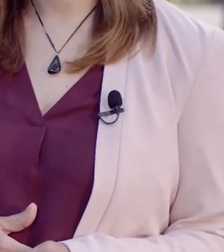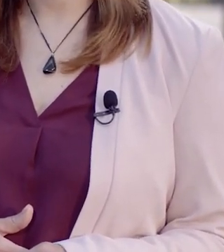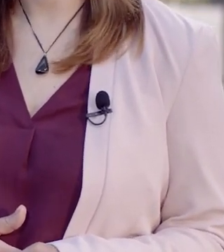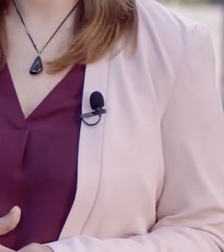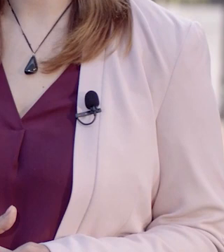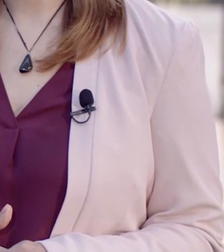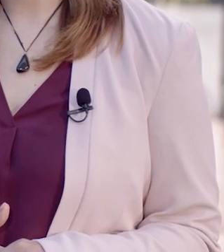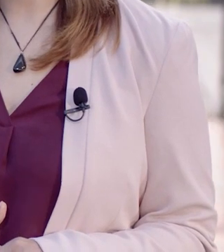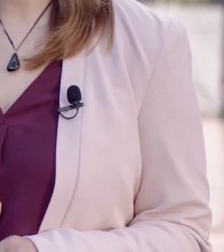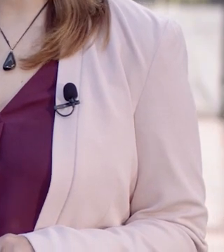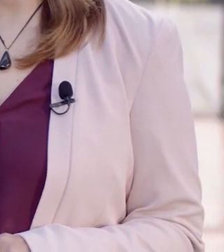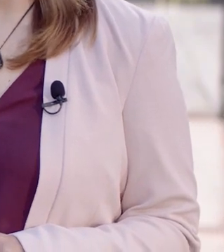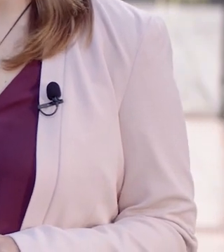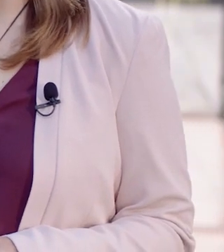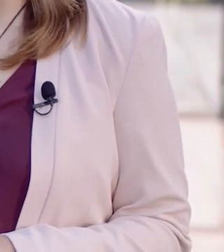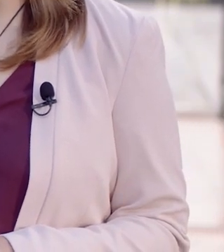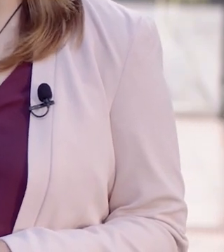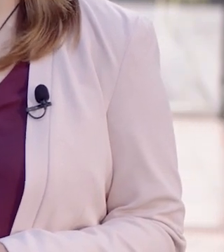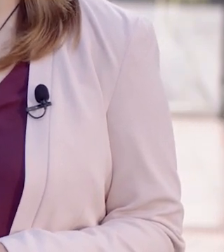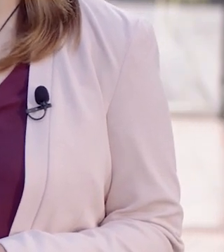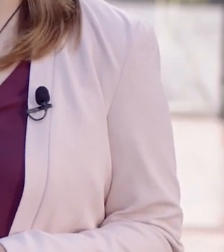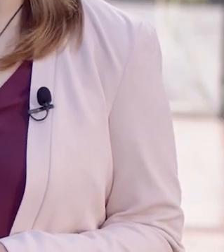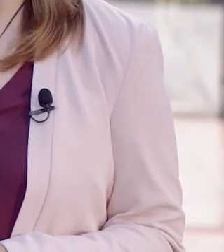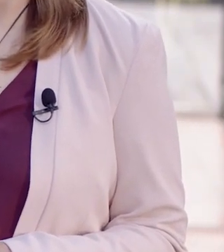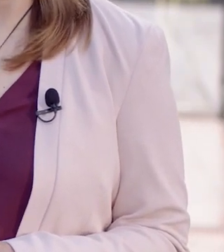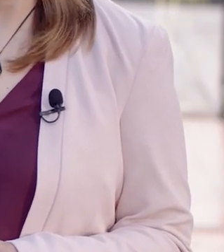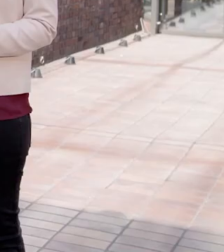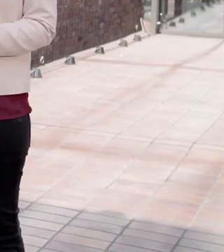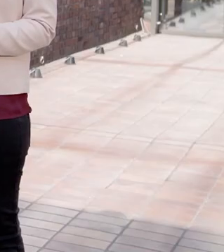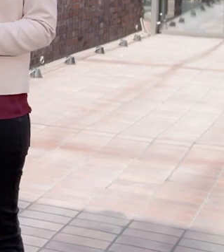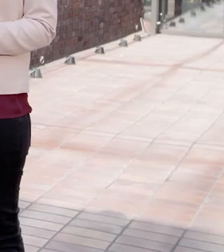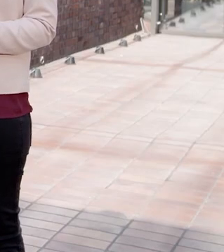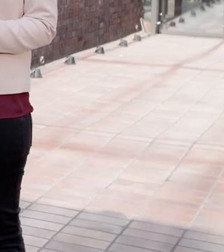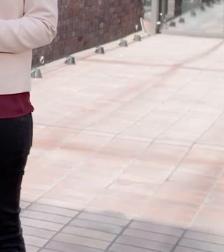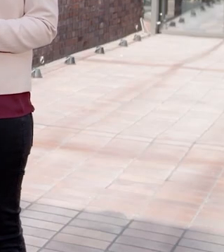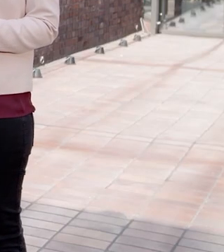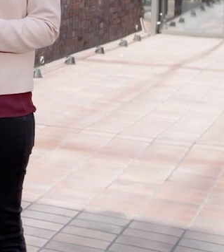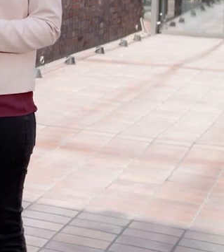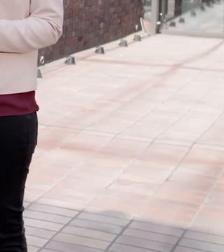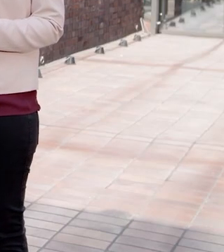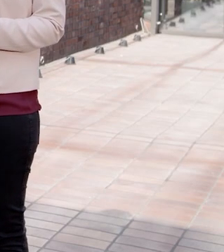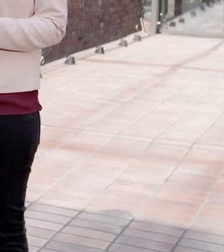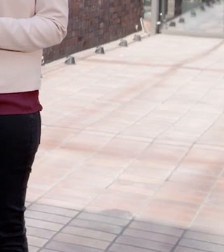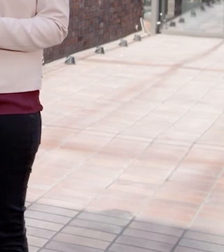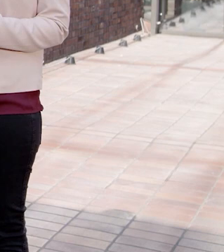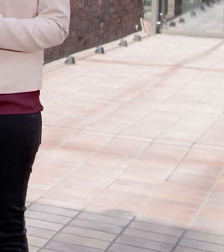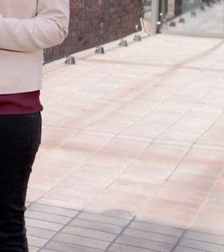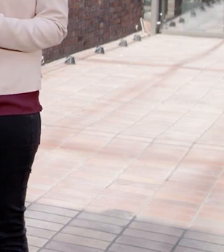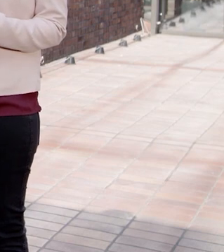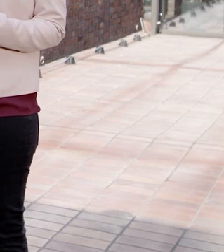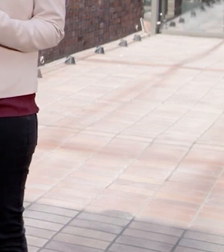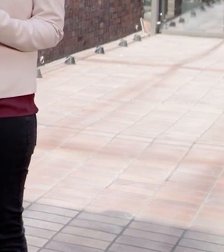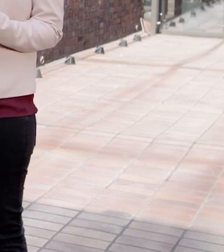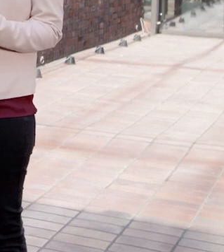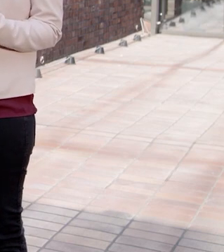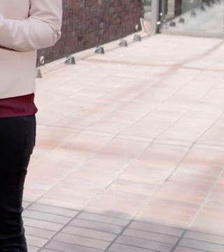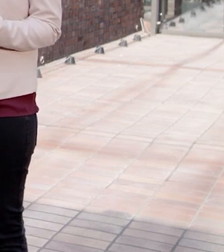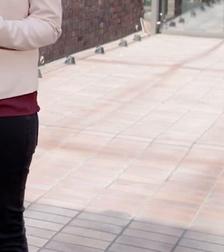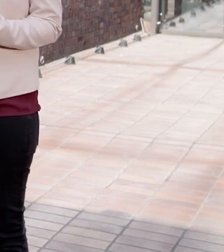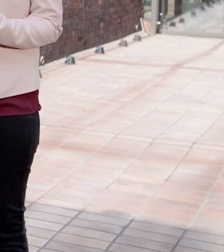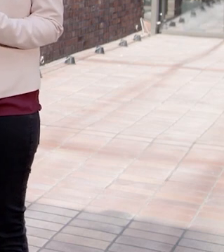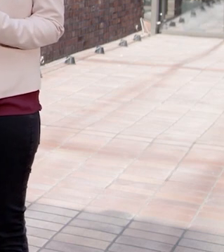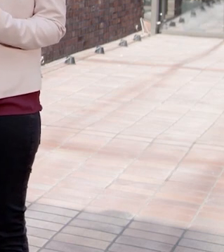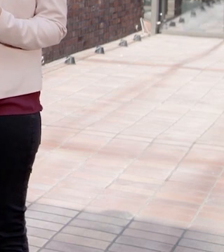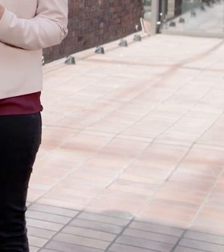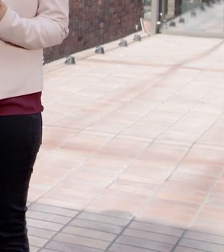duo@us.edu.pl albo dla studenta @us.edu.pl. Po otrzymaniu wiadomości nasi pracownicy będą kontaktować